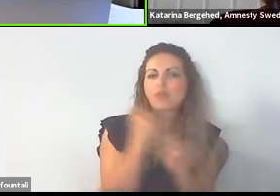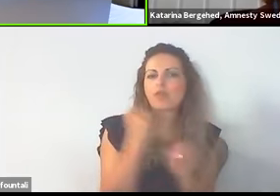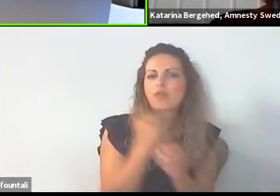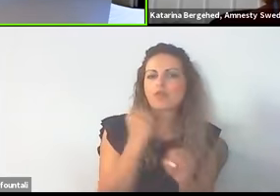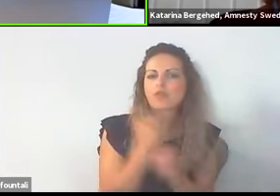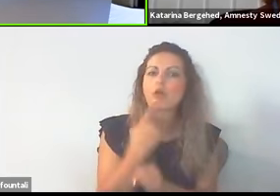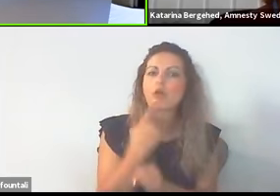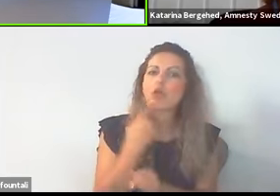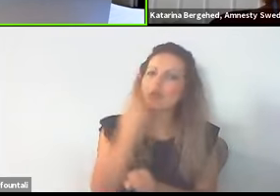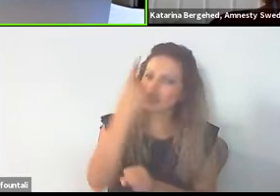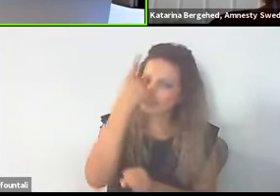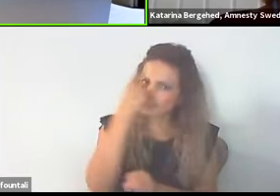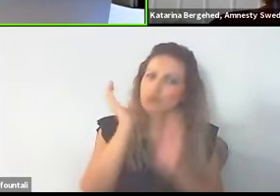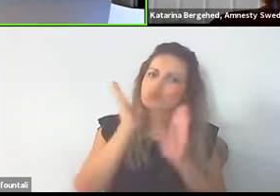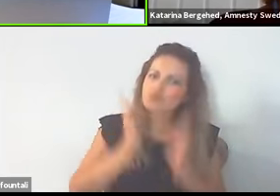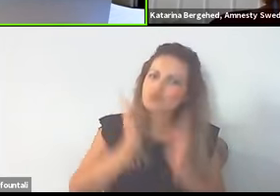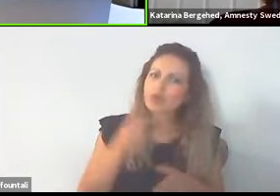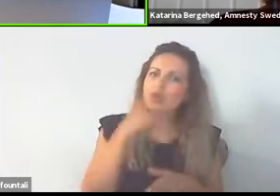προκαλέσει